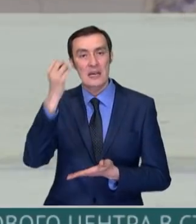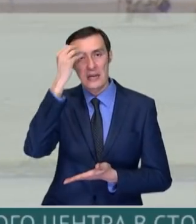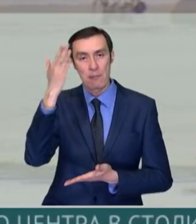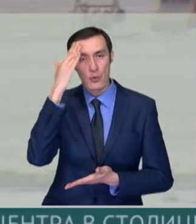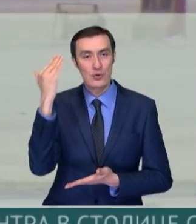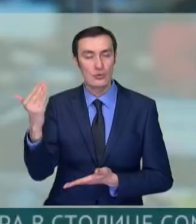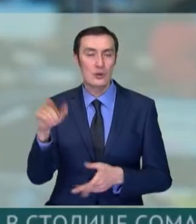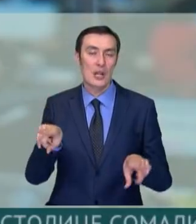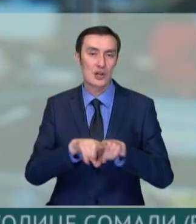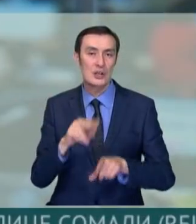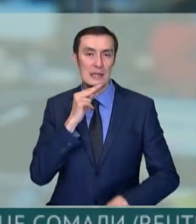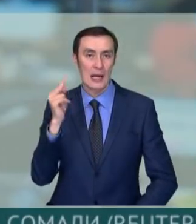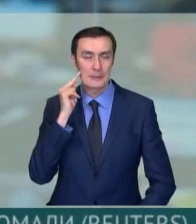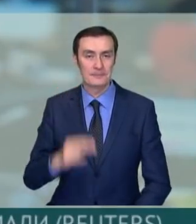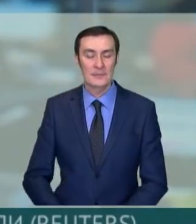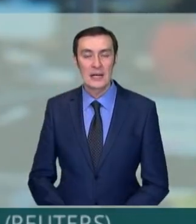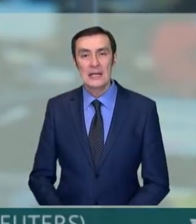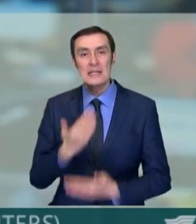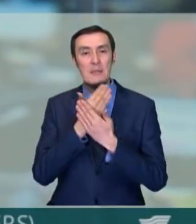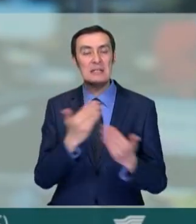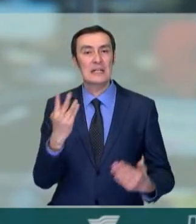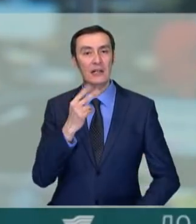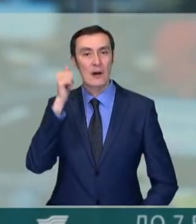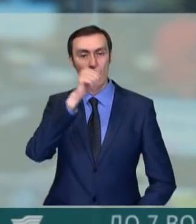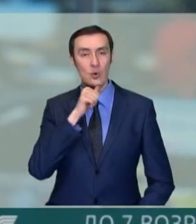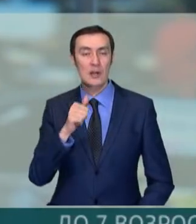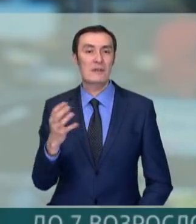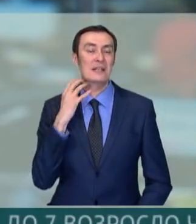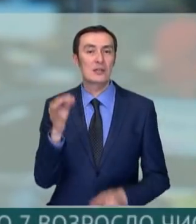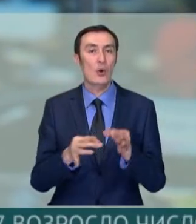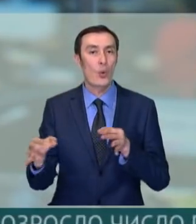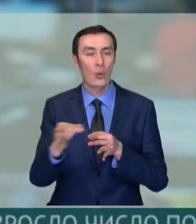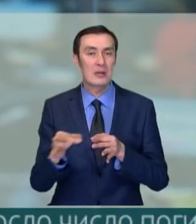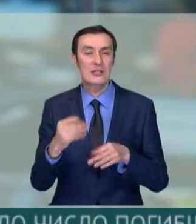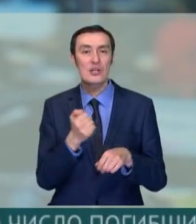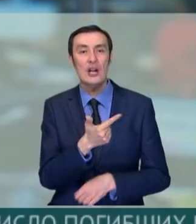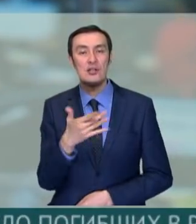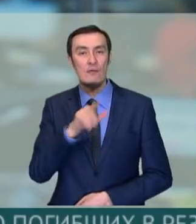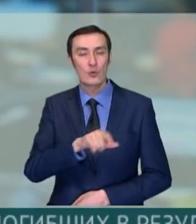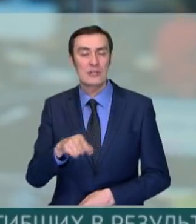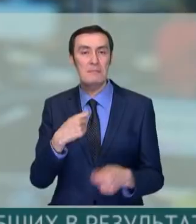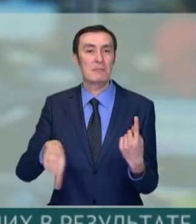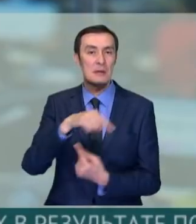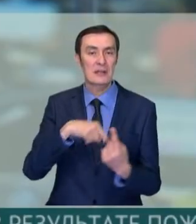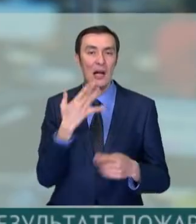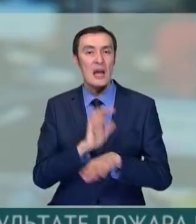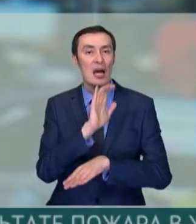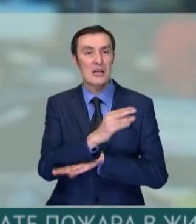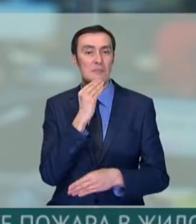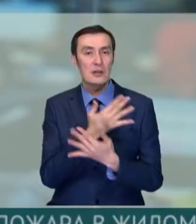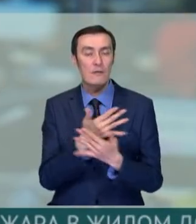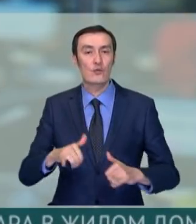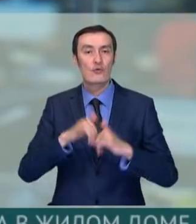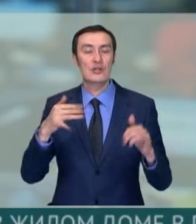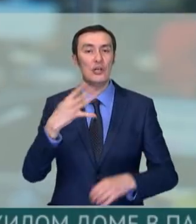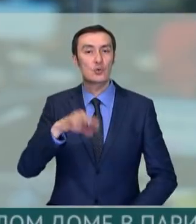Китай. За последние 2 года в Приорале число предпринимателей, получивших сертификаты на экспорт продукции,